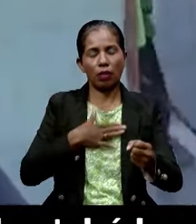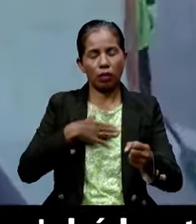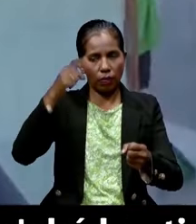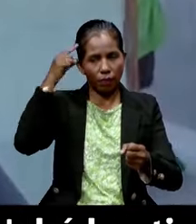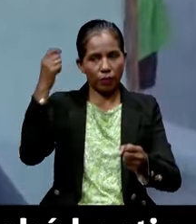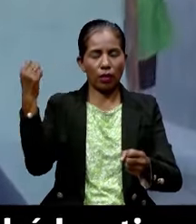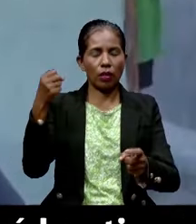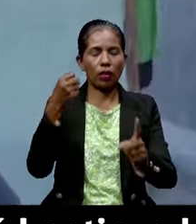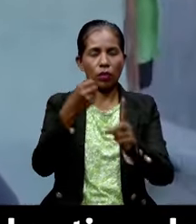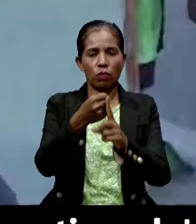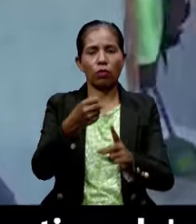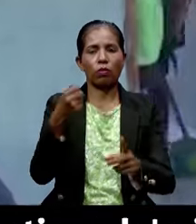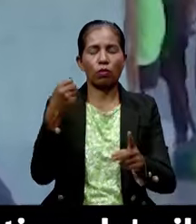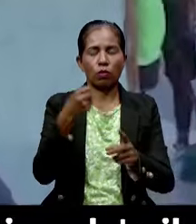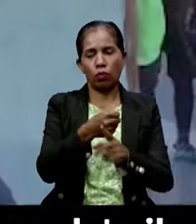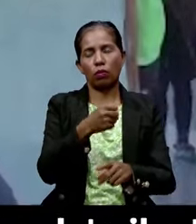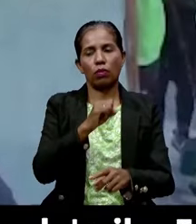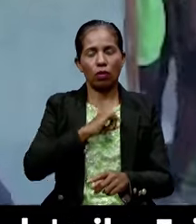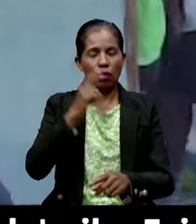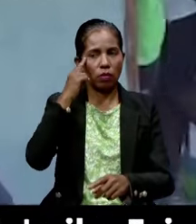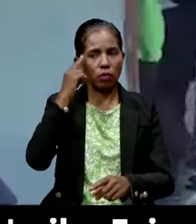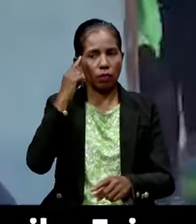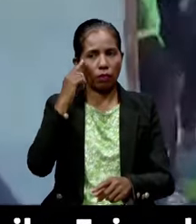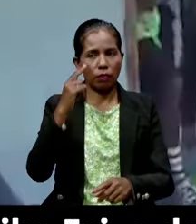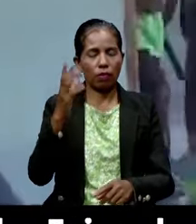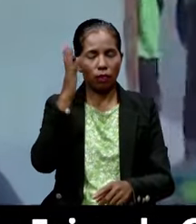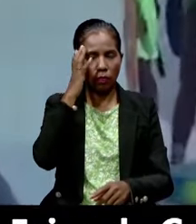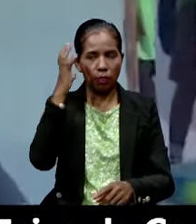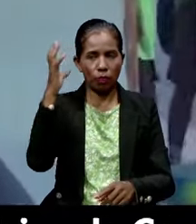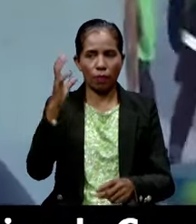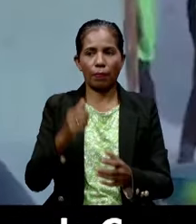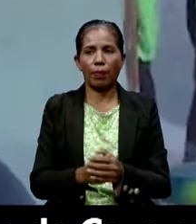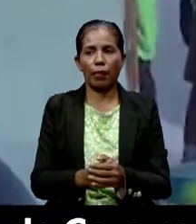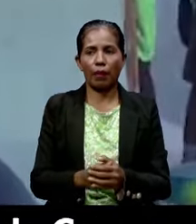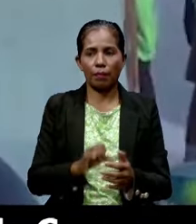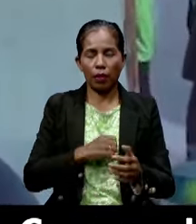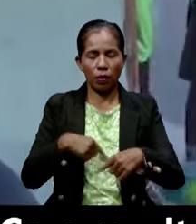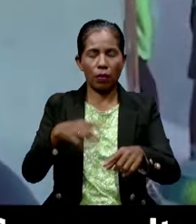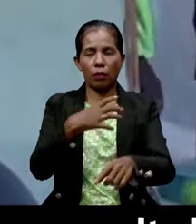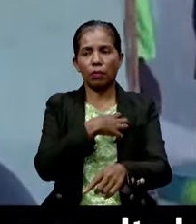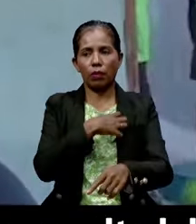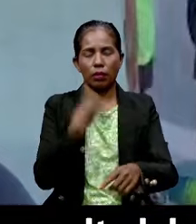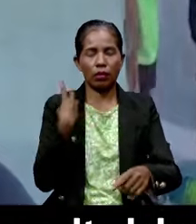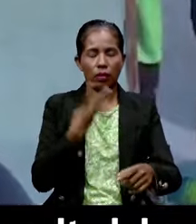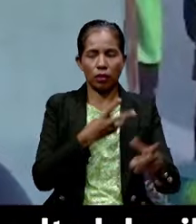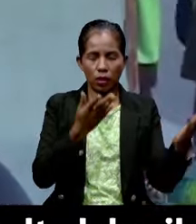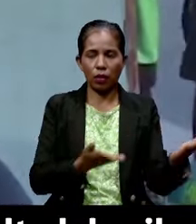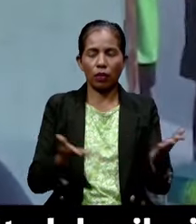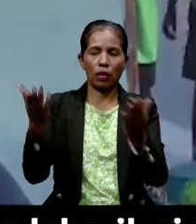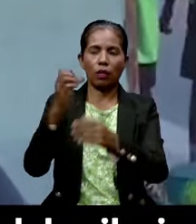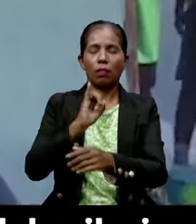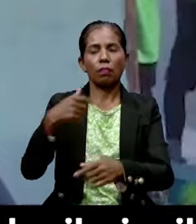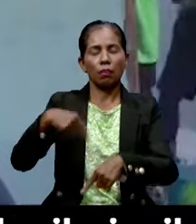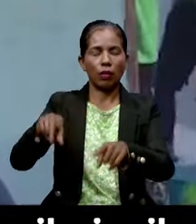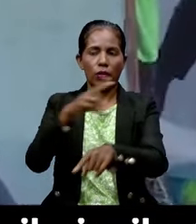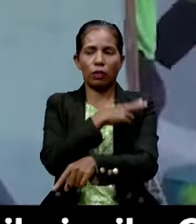tu ko hane oin lara ne to bubu gale to bubu i ha to ya kantor polis ane ba sira lor ha ba hospital